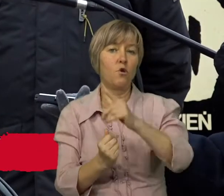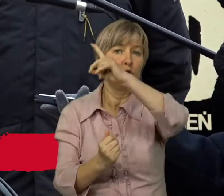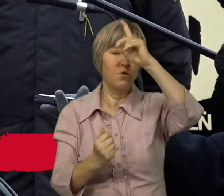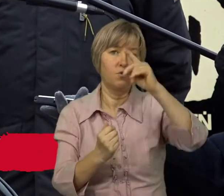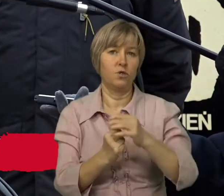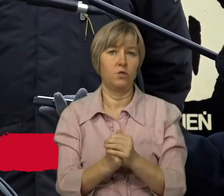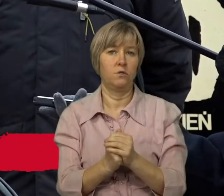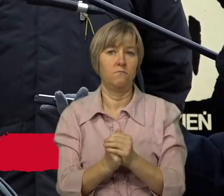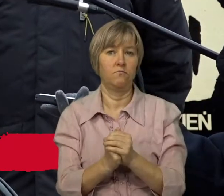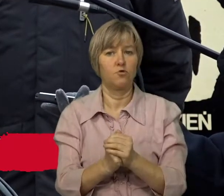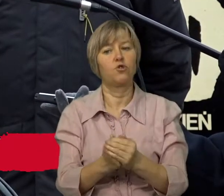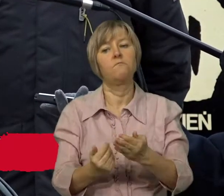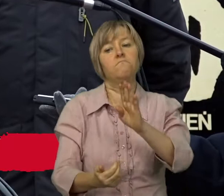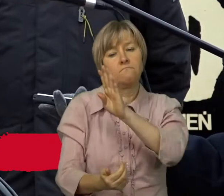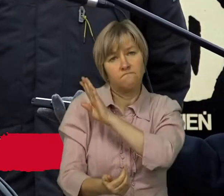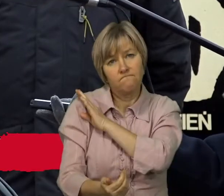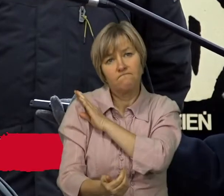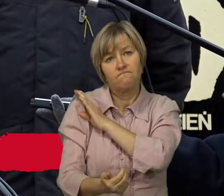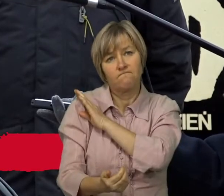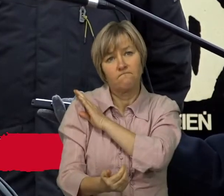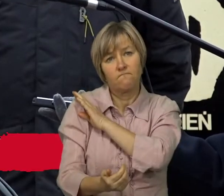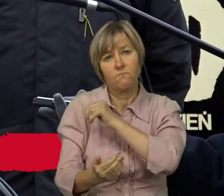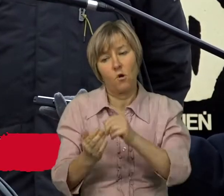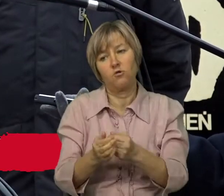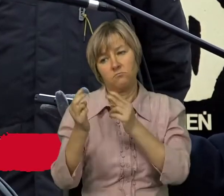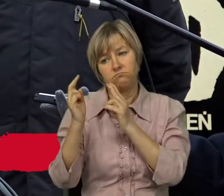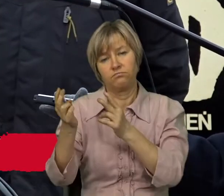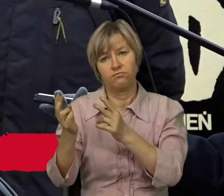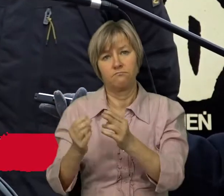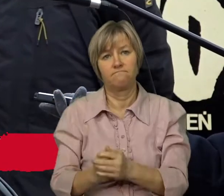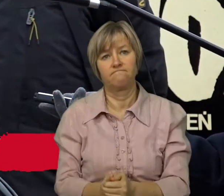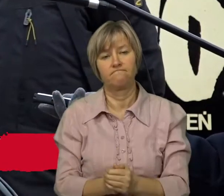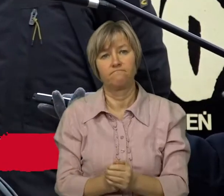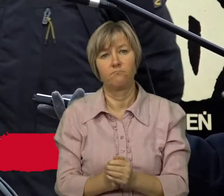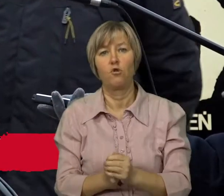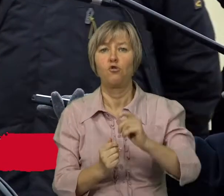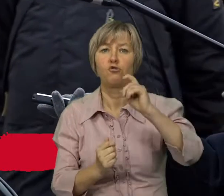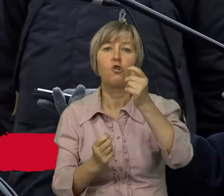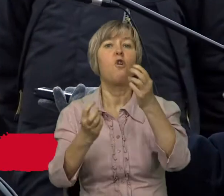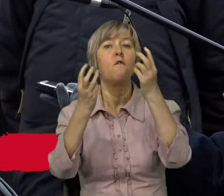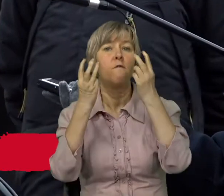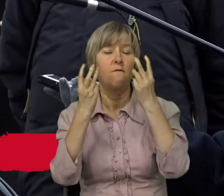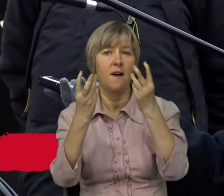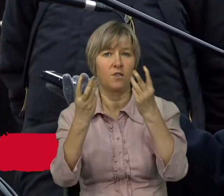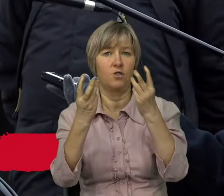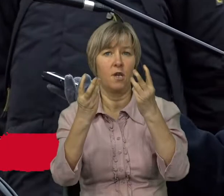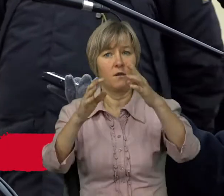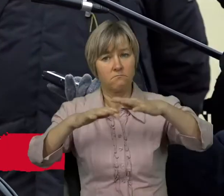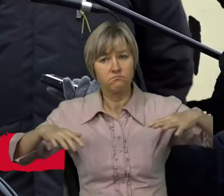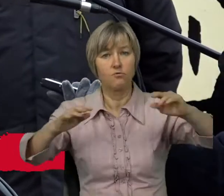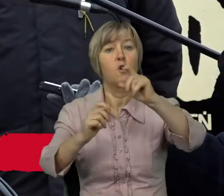prostu zginęli z rąk komunistów. To, co bardzo ważne, to także w przestrzeni